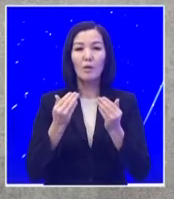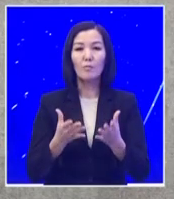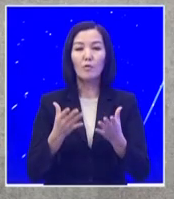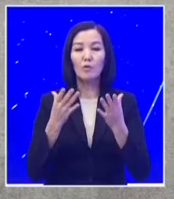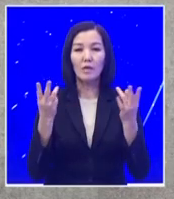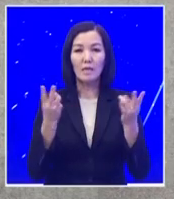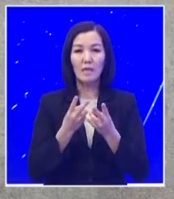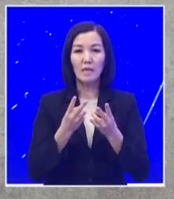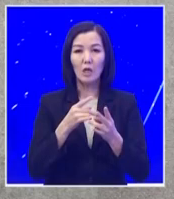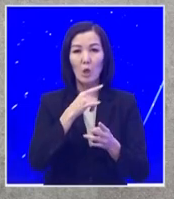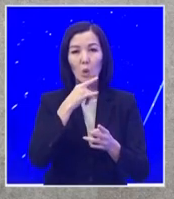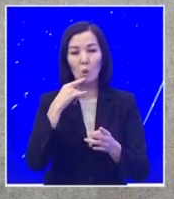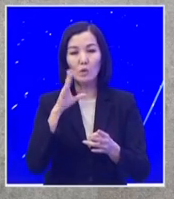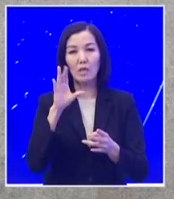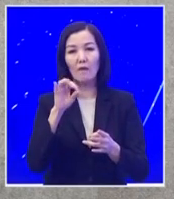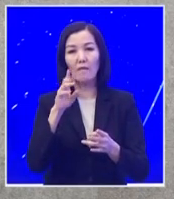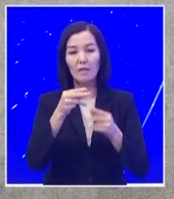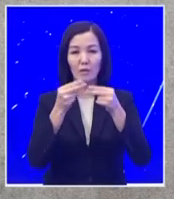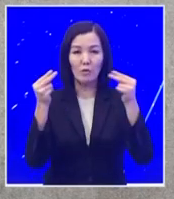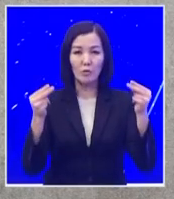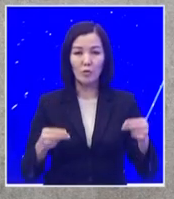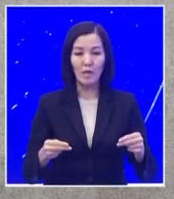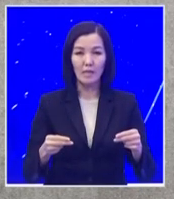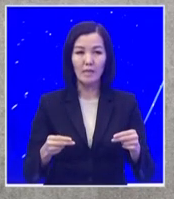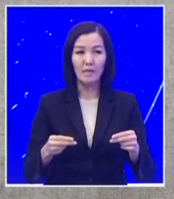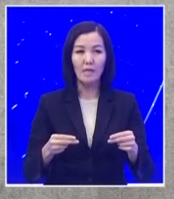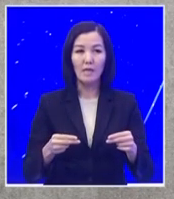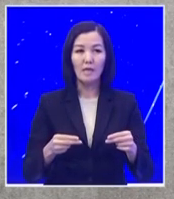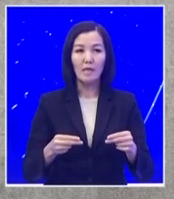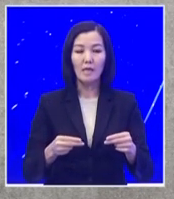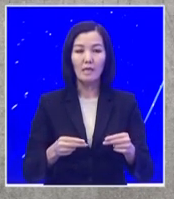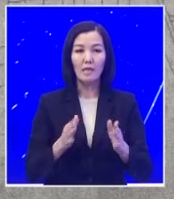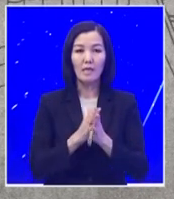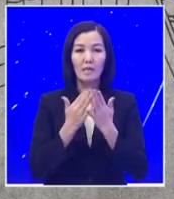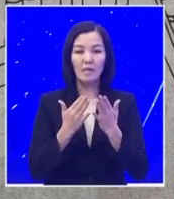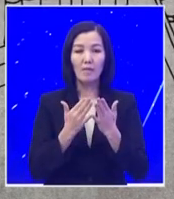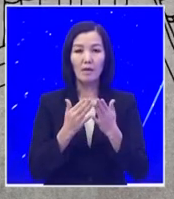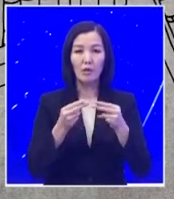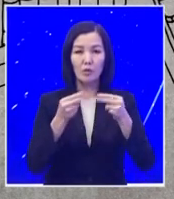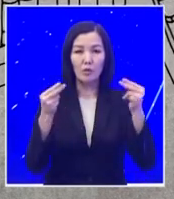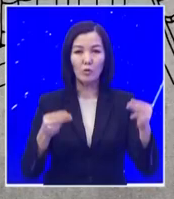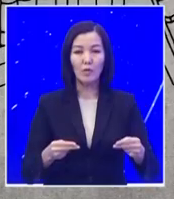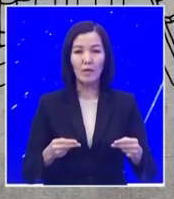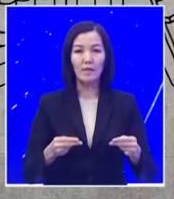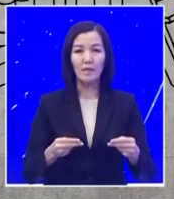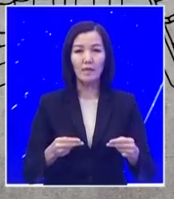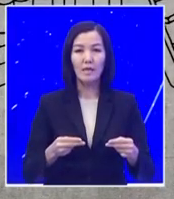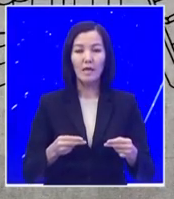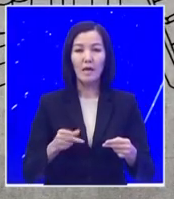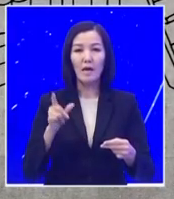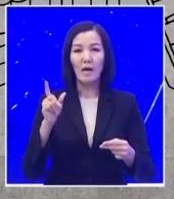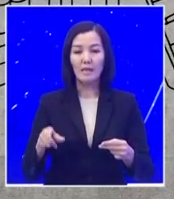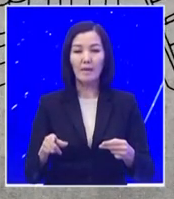керегі «Русский вестник» журналының белгілі сан екенін айтты. Кітапханашы ол журналдың кісі қолында екенін